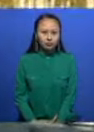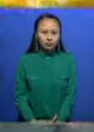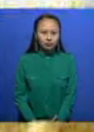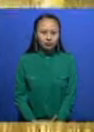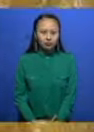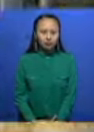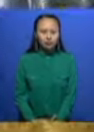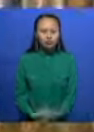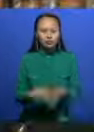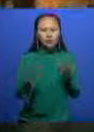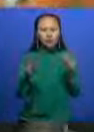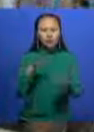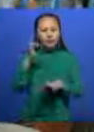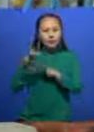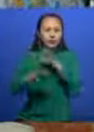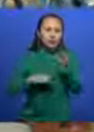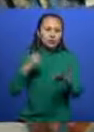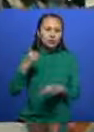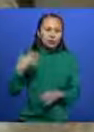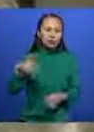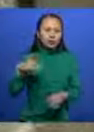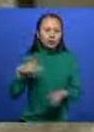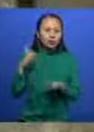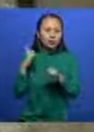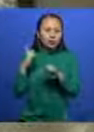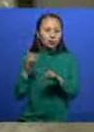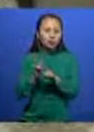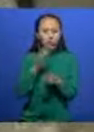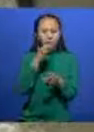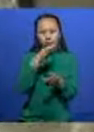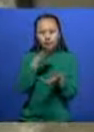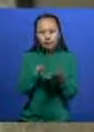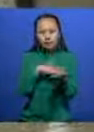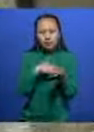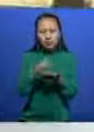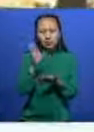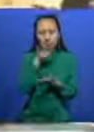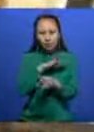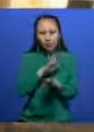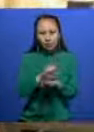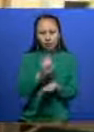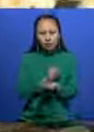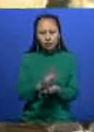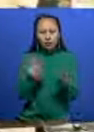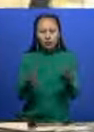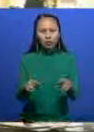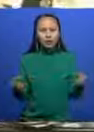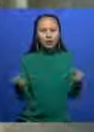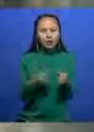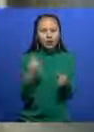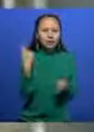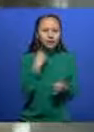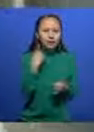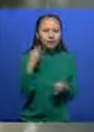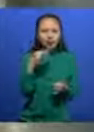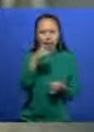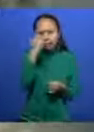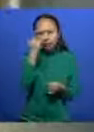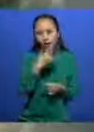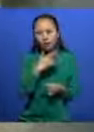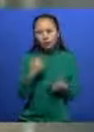Өскемендегі бұл зауыттың тәулігіне 150 тоннаға дейін күнбағыс майын өндіруге қауқары бар. Өйткені кәсіпорын соңғы үлгідегі ағылшын және италиялық